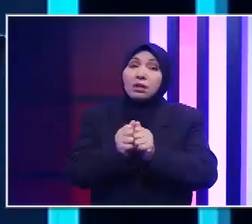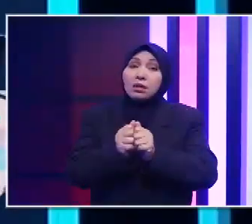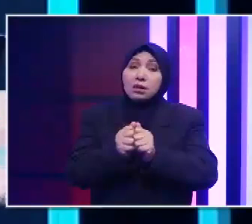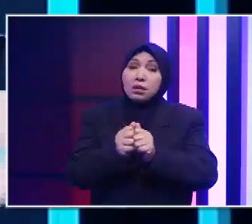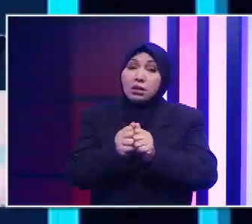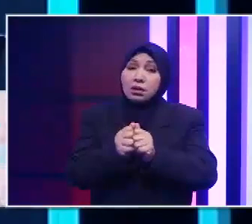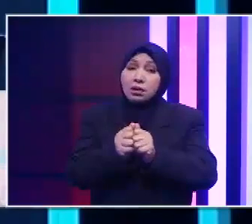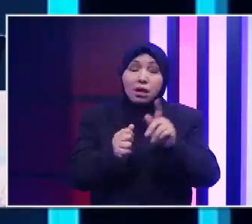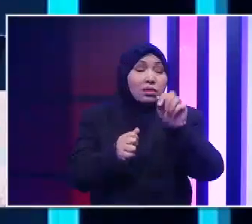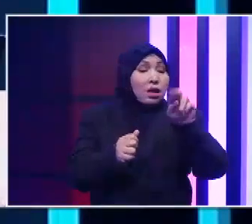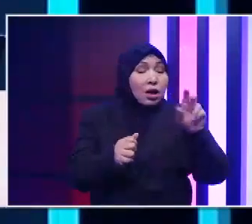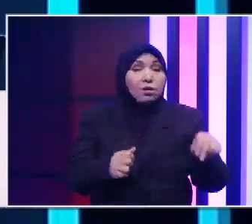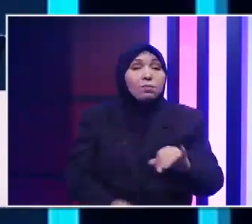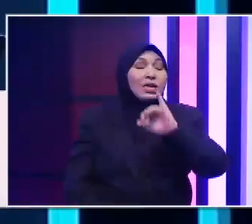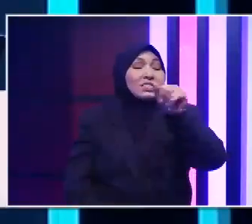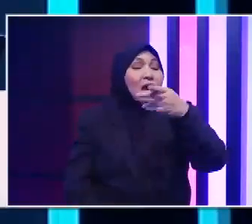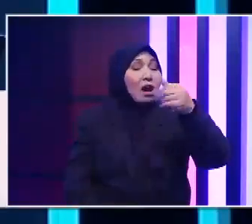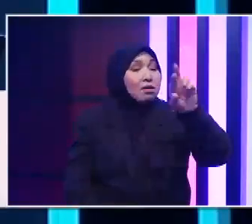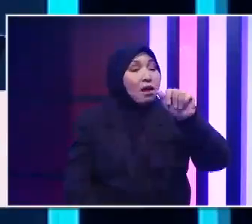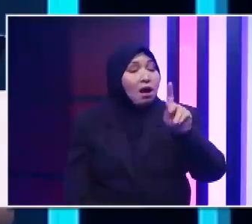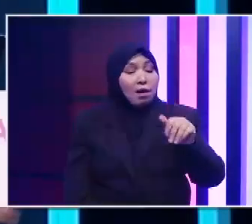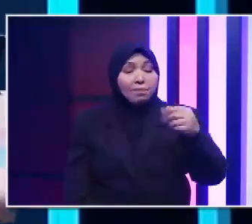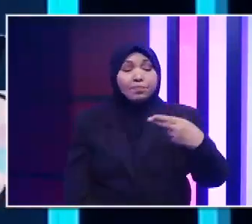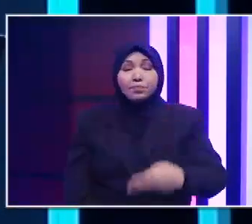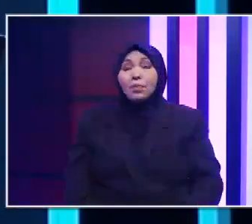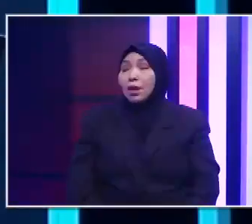ataupun lagu jiharkah ini